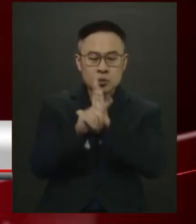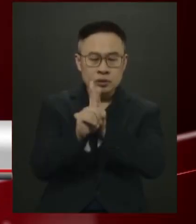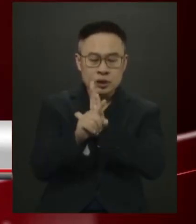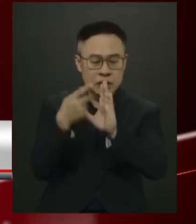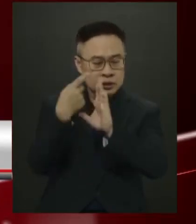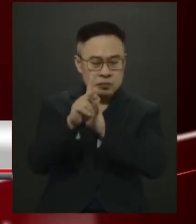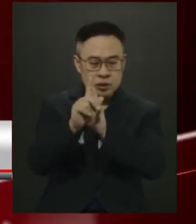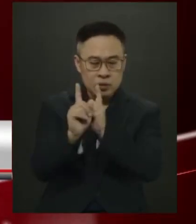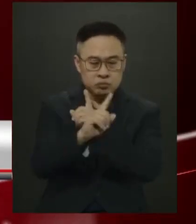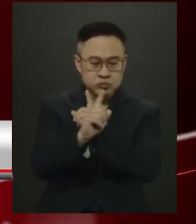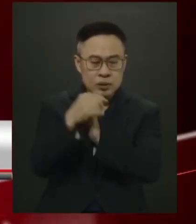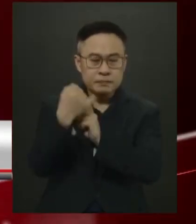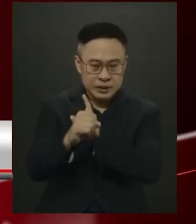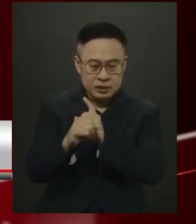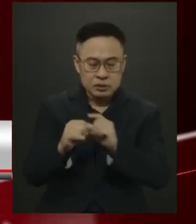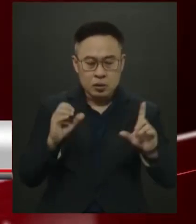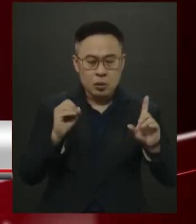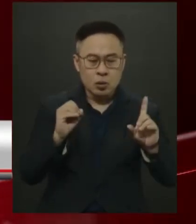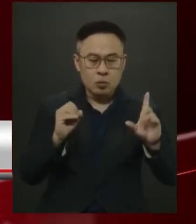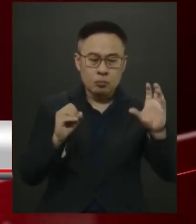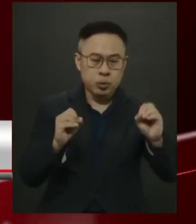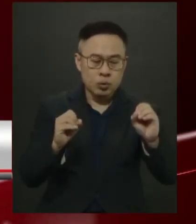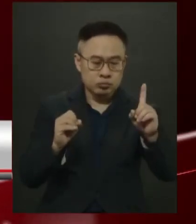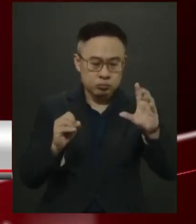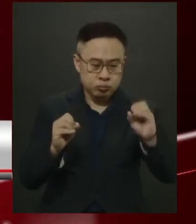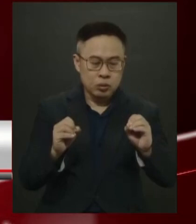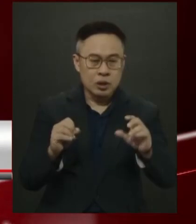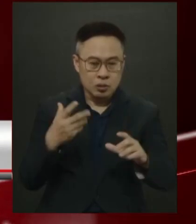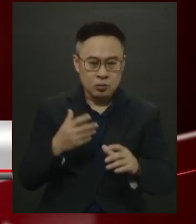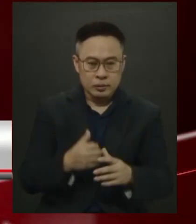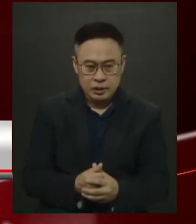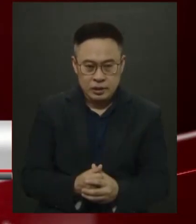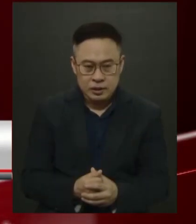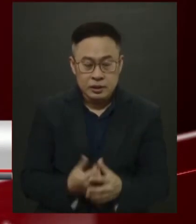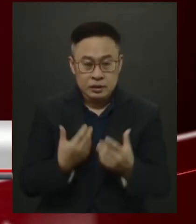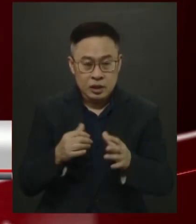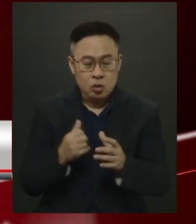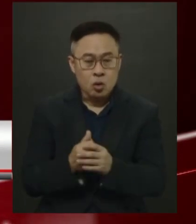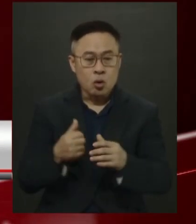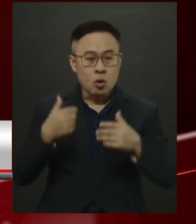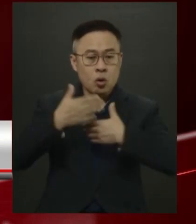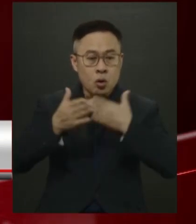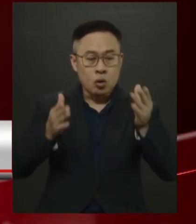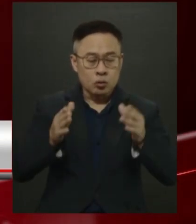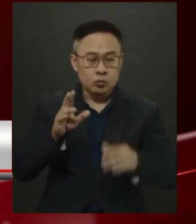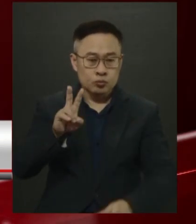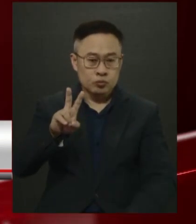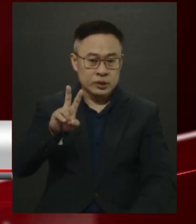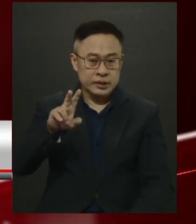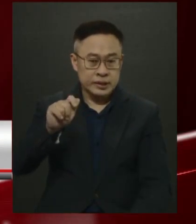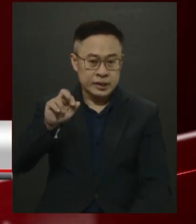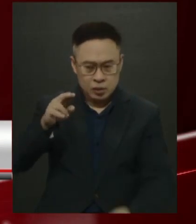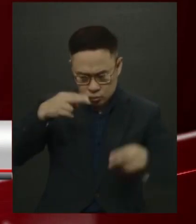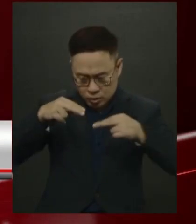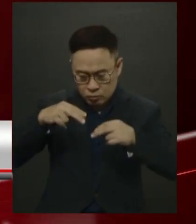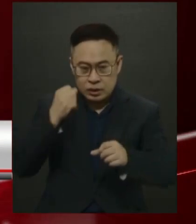หลังจากนั้นเจ้าบ้านครับมาโดนเสียบลูกนี้ผู้สินปล่อยให้เล่นไปก่อนแต่สุดท้ายเนี่ยมีสัญญาณจากห้อง VRมาครับว่าเป็นการทำฟาวครับแล้ว